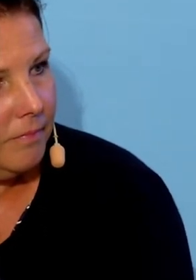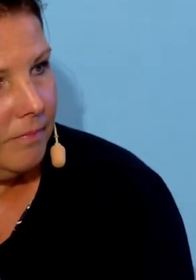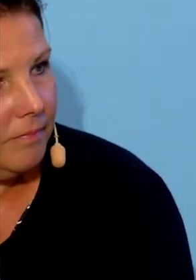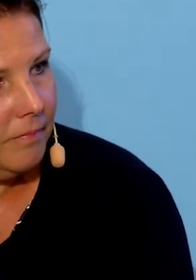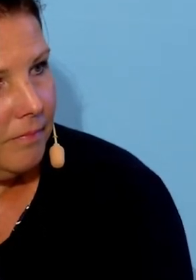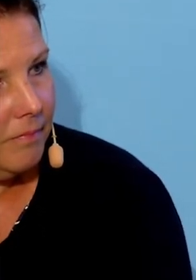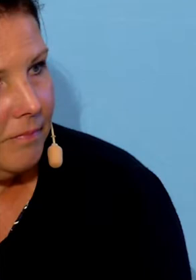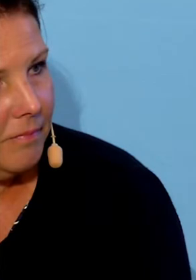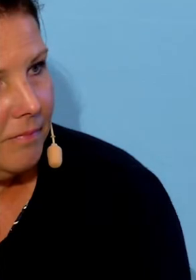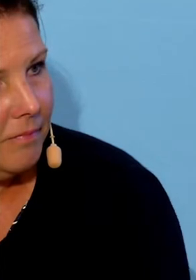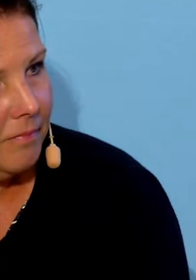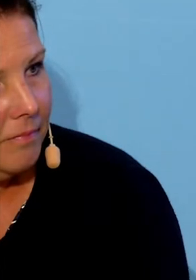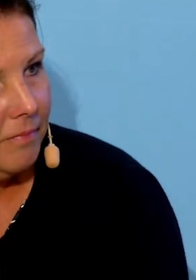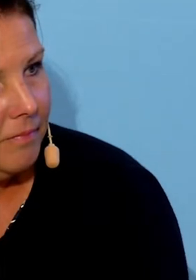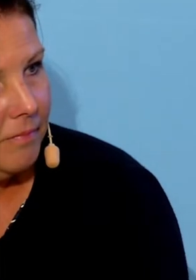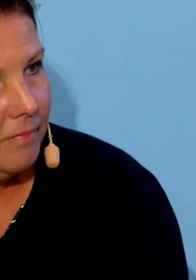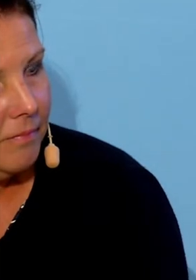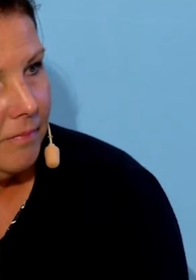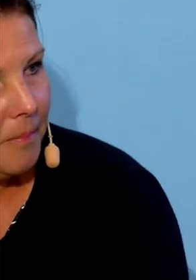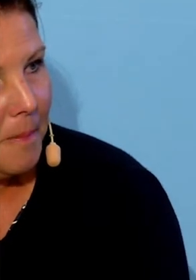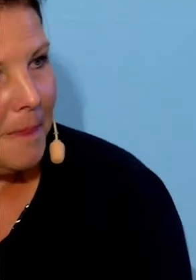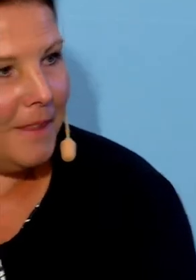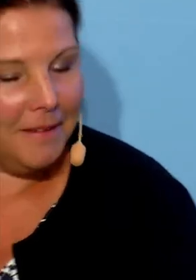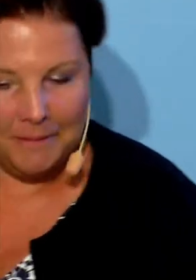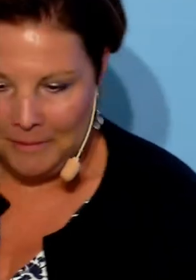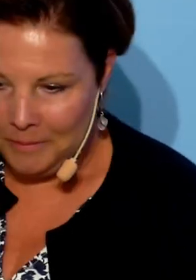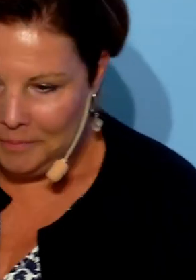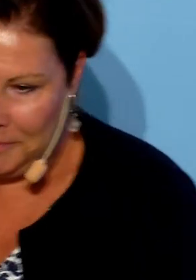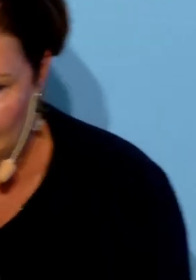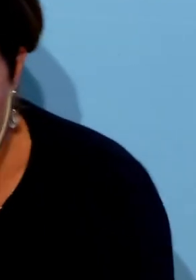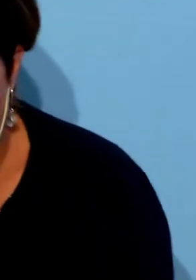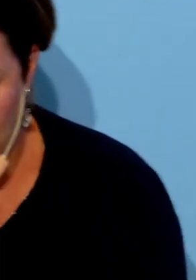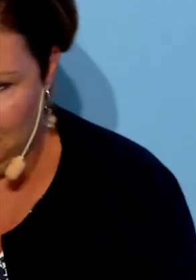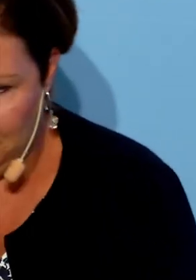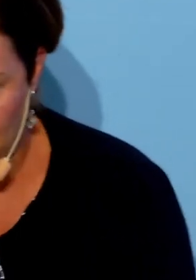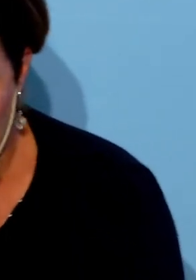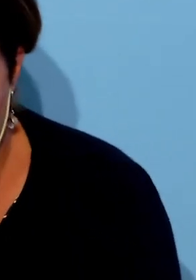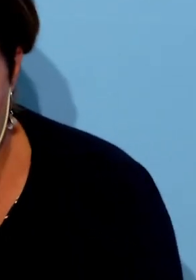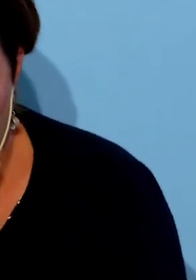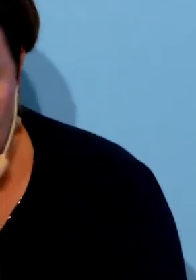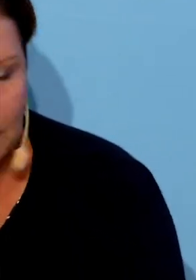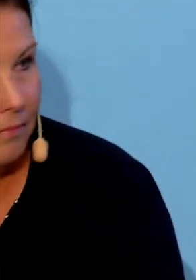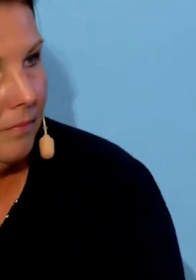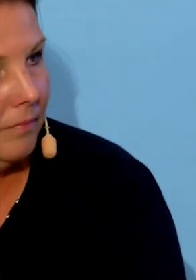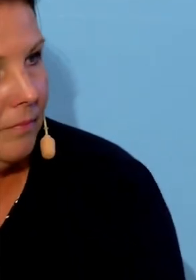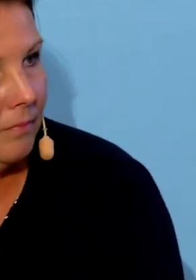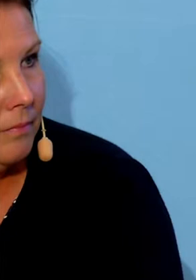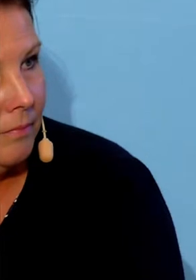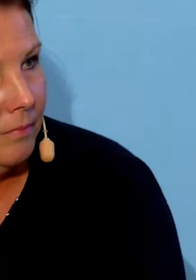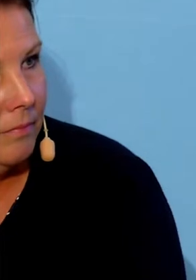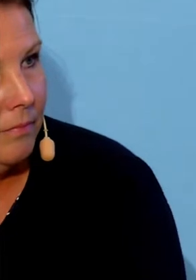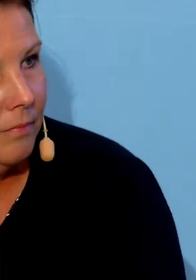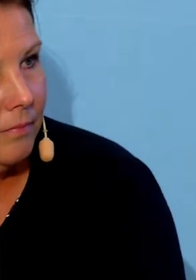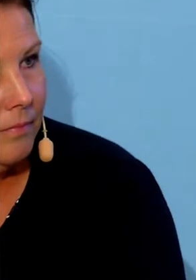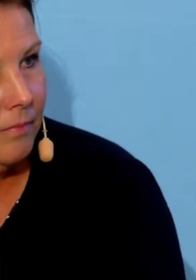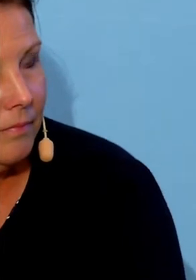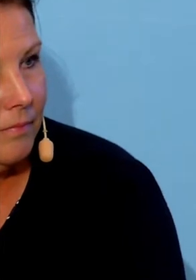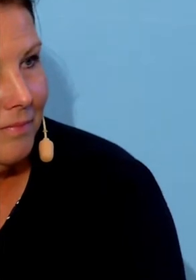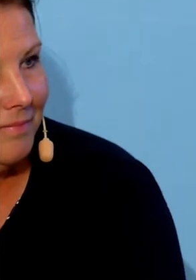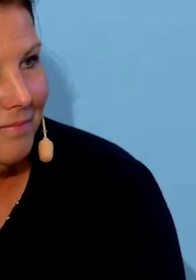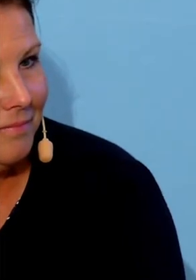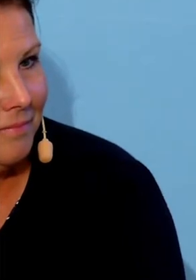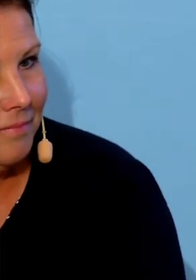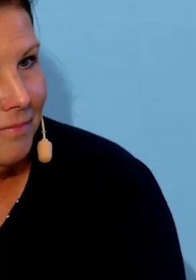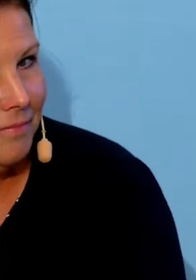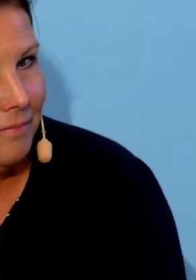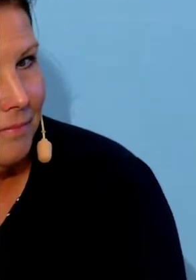kund i Frankrike. Så den personen kan ju inte allt om alla maskiner. Men däremot så kan han koppla upp sig, eller hon, mot Lund till